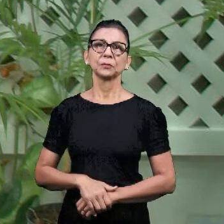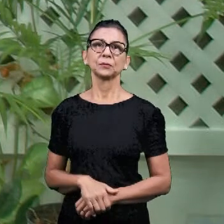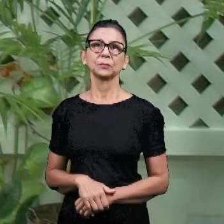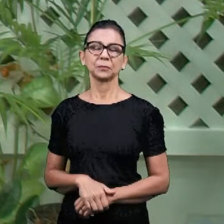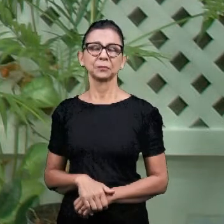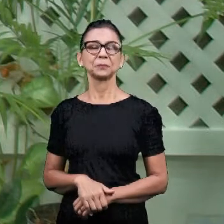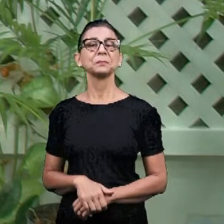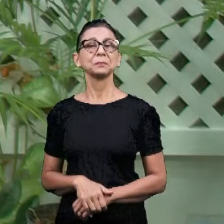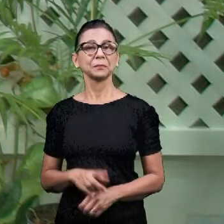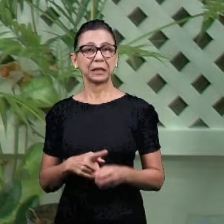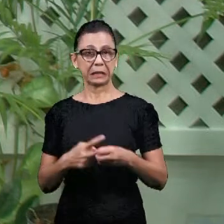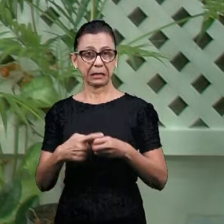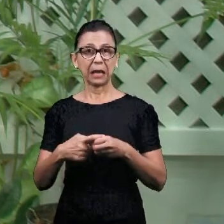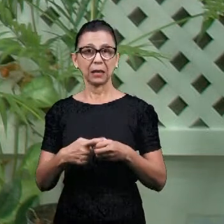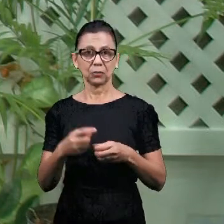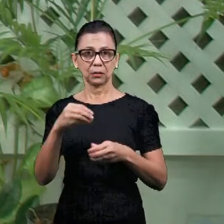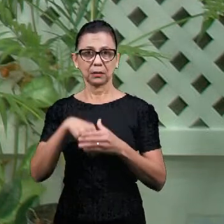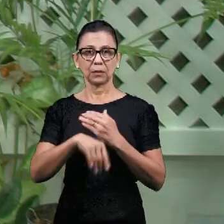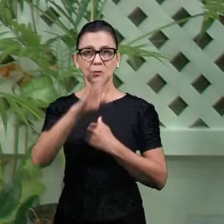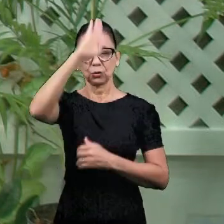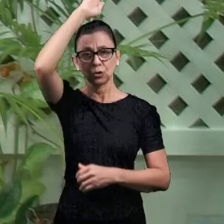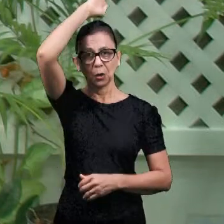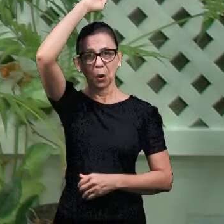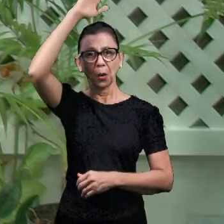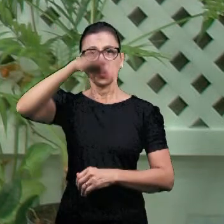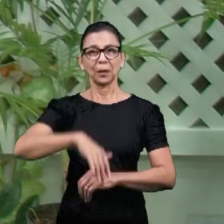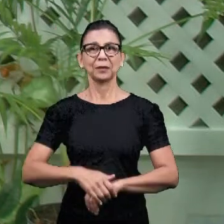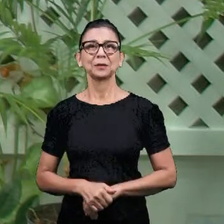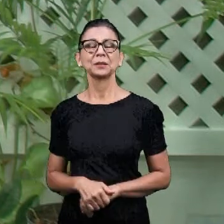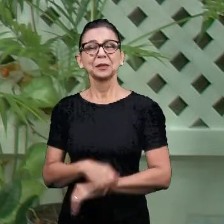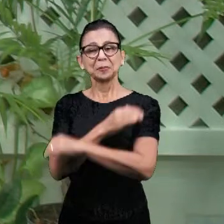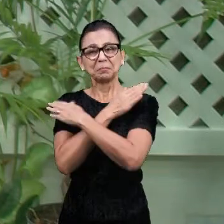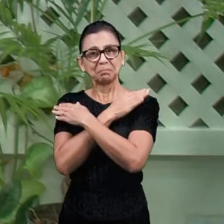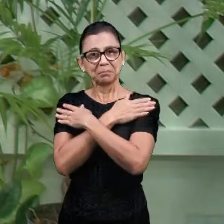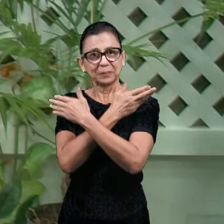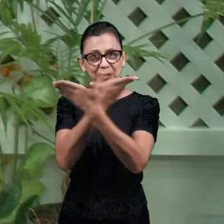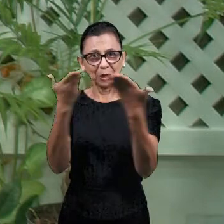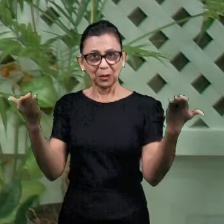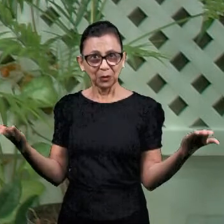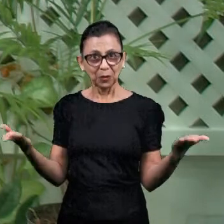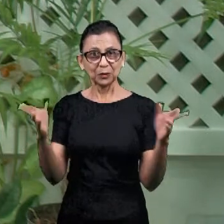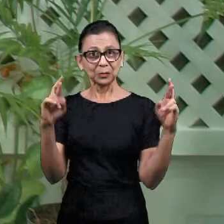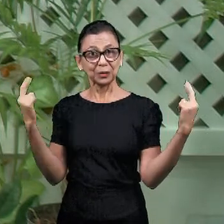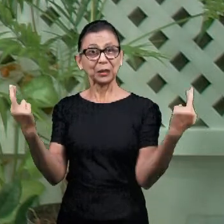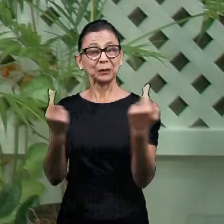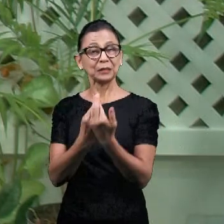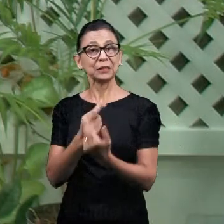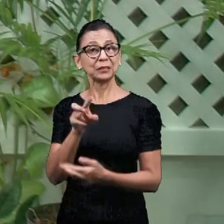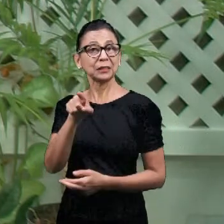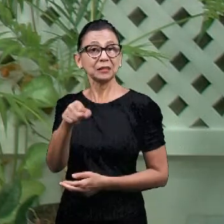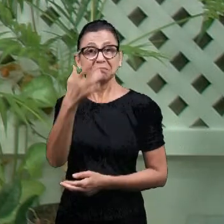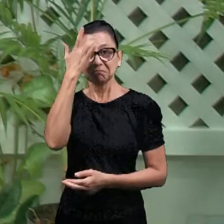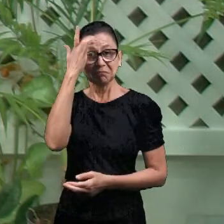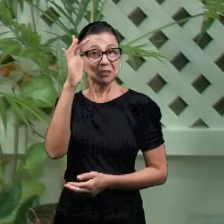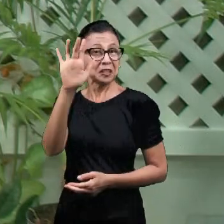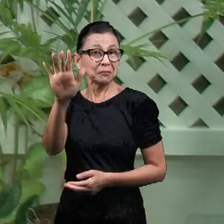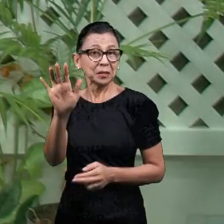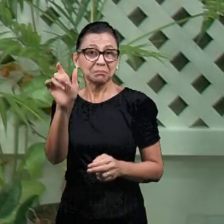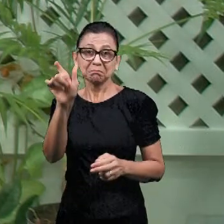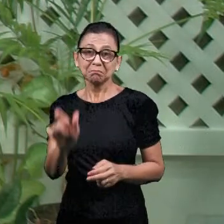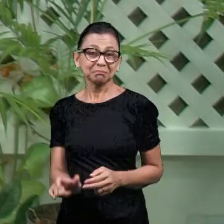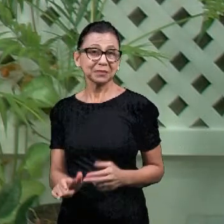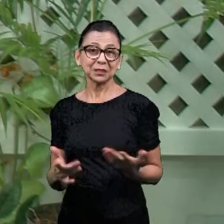dans la ville du Vatican, en Italie. Nous saluons ces frères qui sont réunis là-bas. Nous ne savons pas de qui il